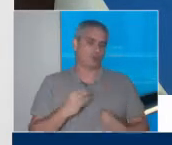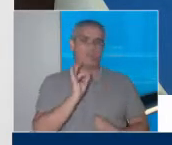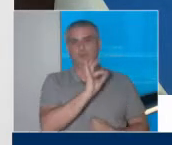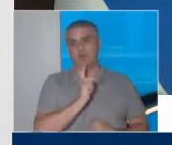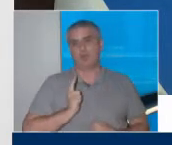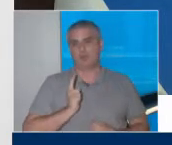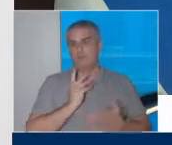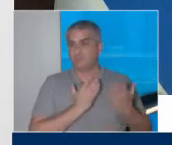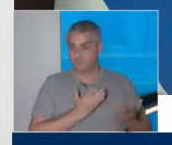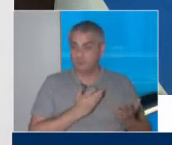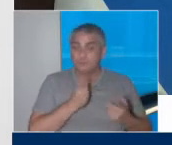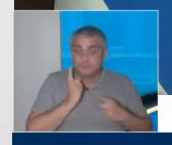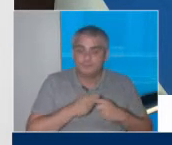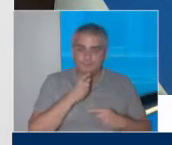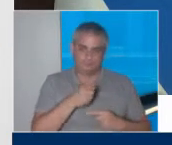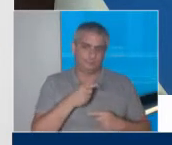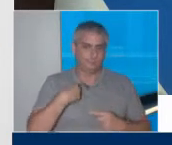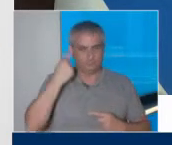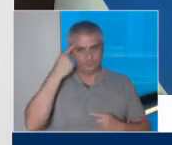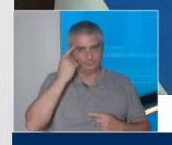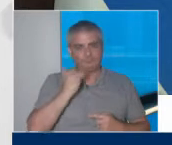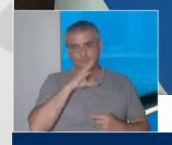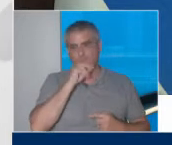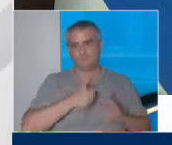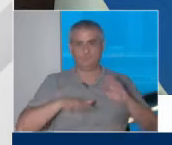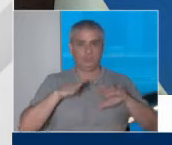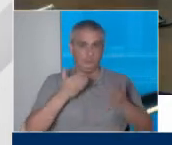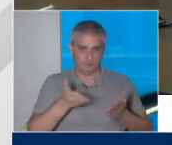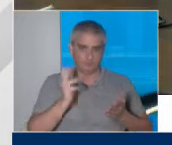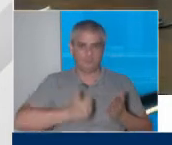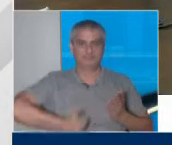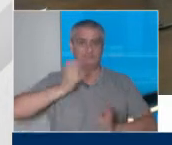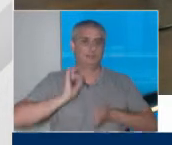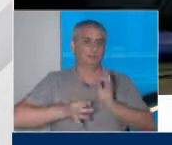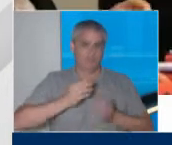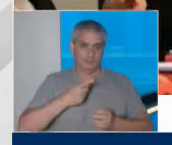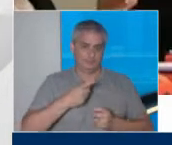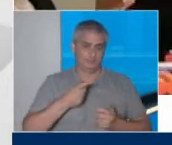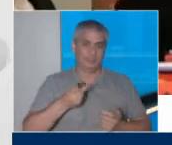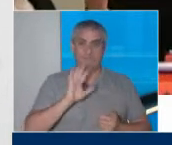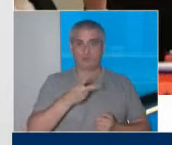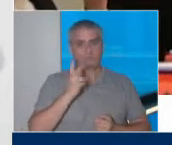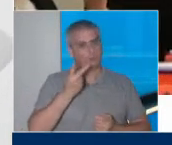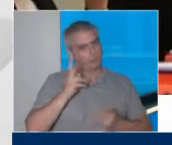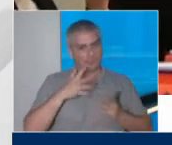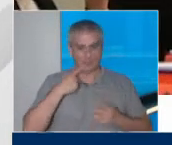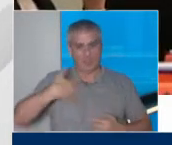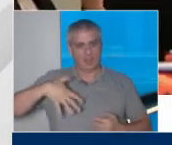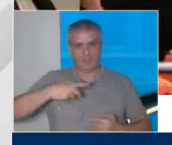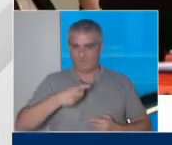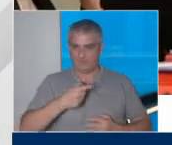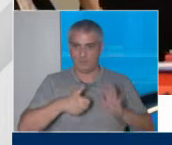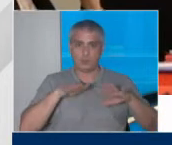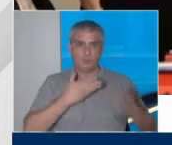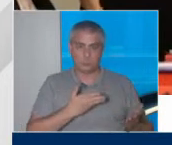טובתו האישית, ובדיוק על זה אני חושבת מדברים עם ראש הממשלה ושר המשפטים, שר המשפטים אפילו קצת יותר בחריפות מראש